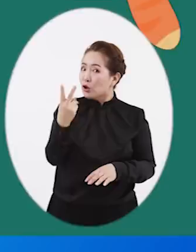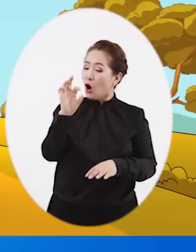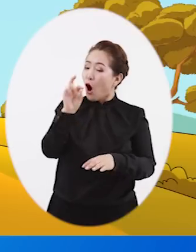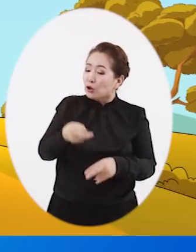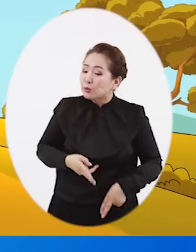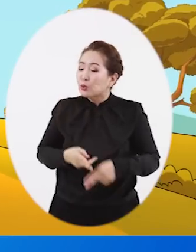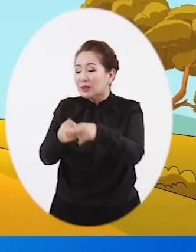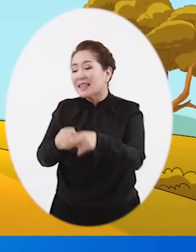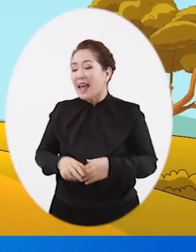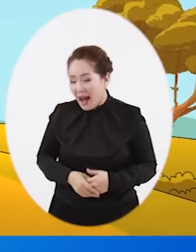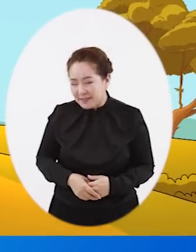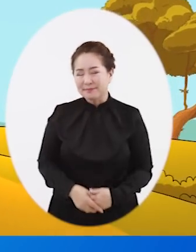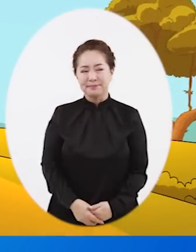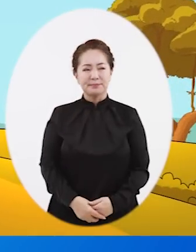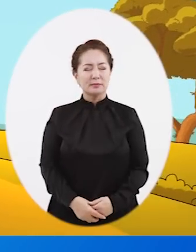хэрэгтэй.